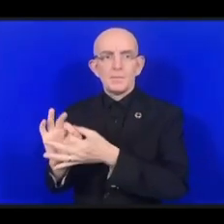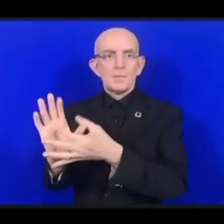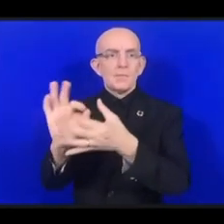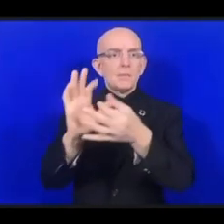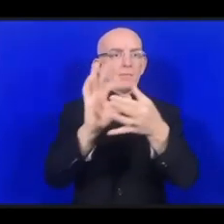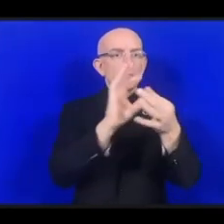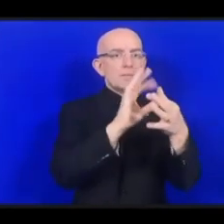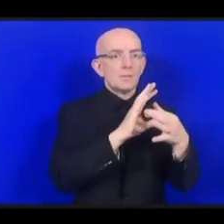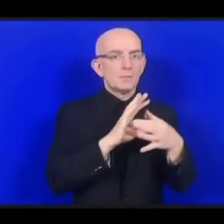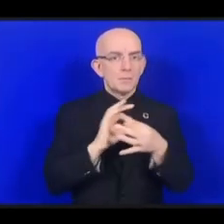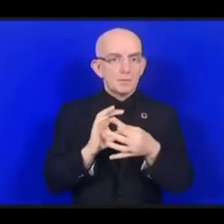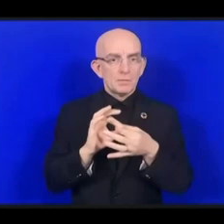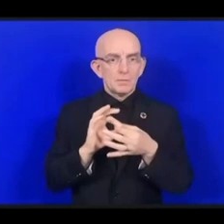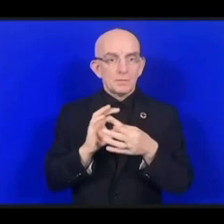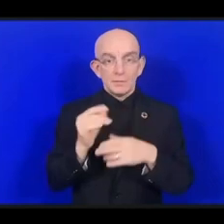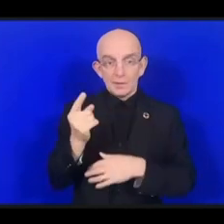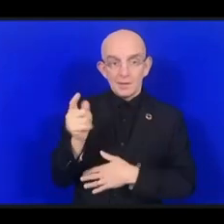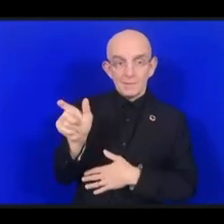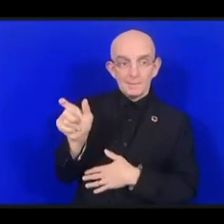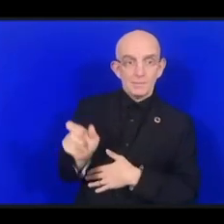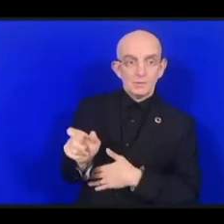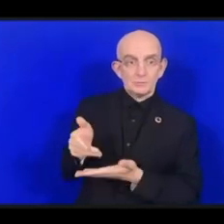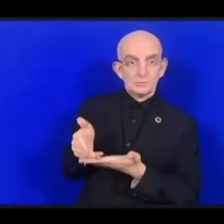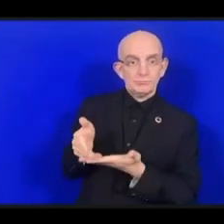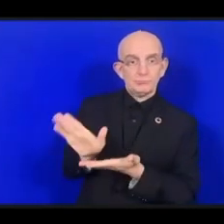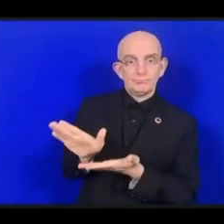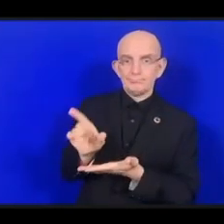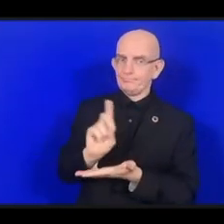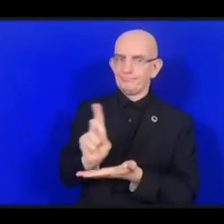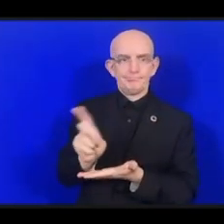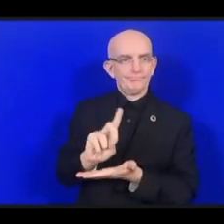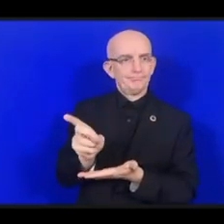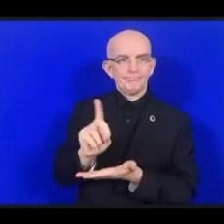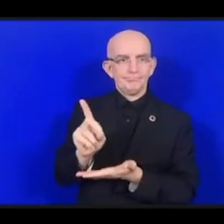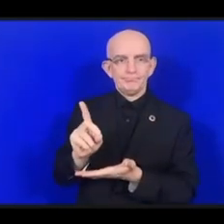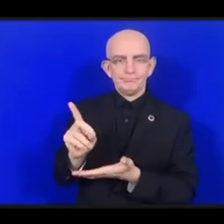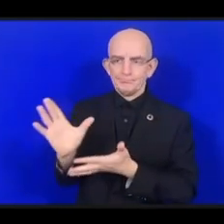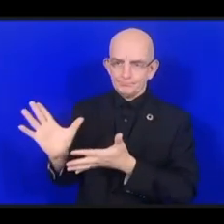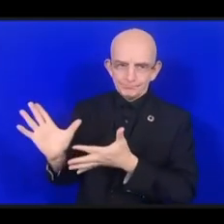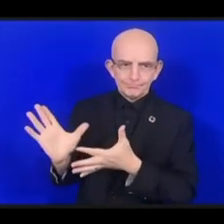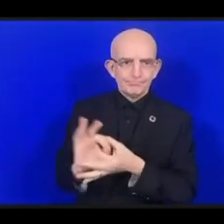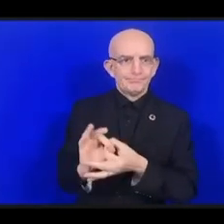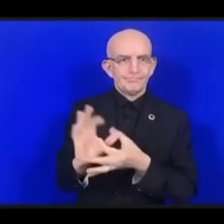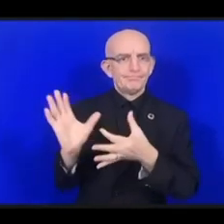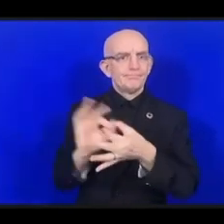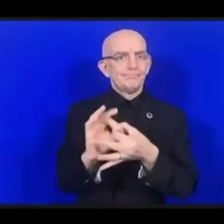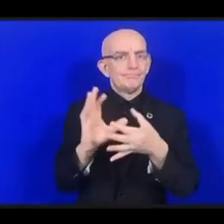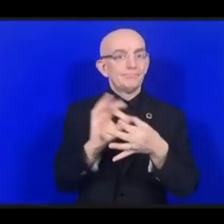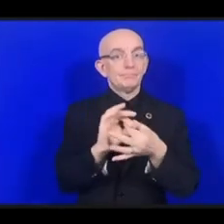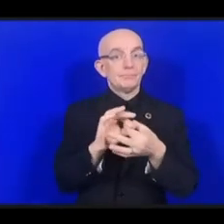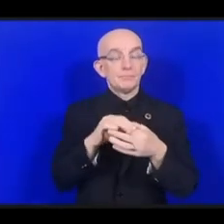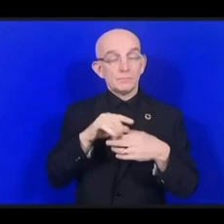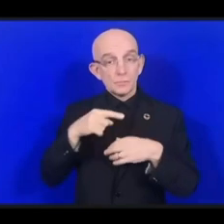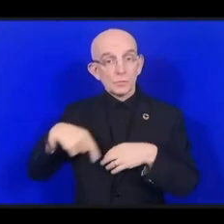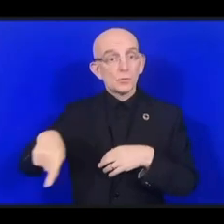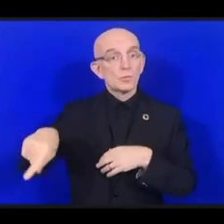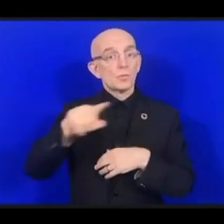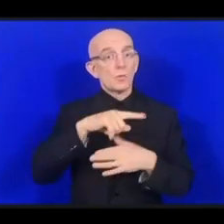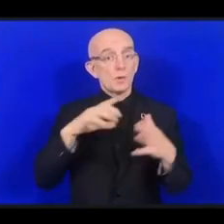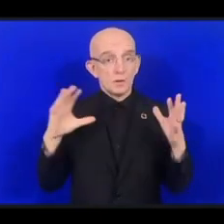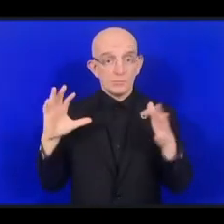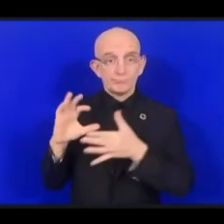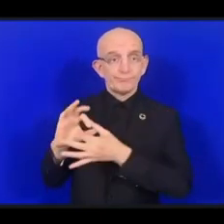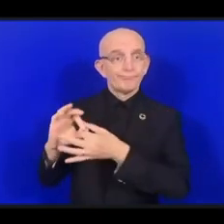que ce lien ce Kizuna permettra de reli l'ensemble